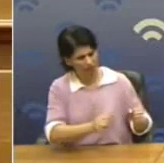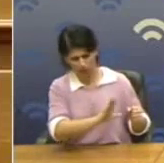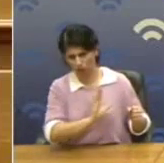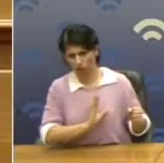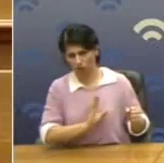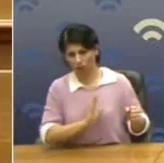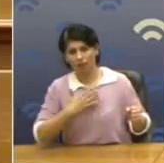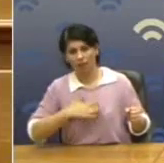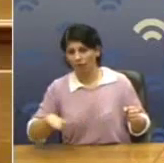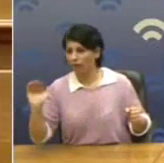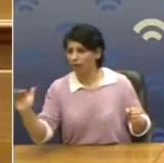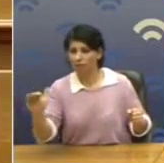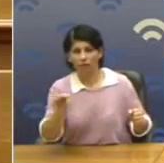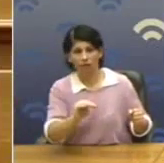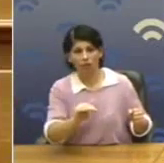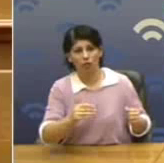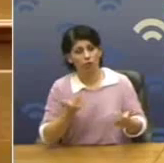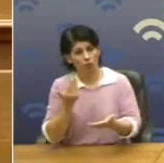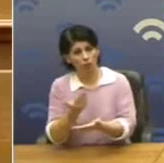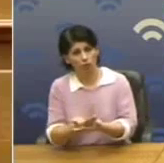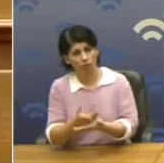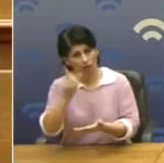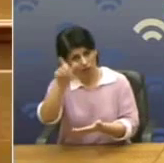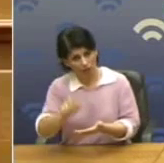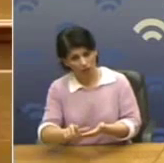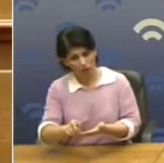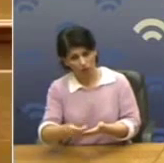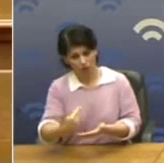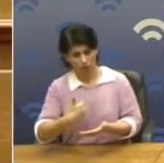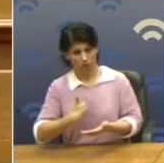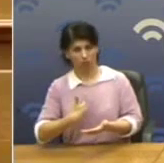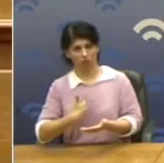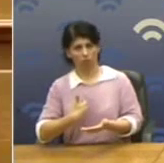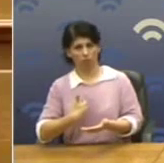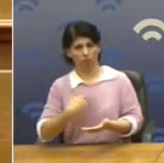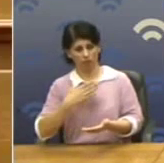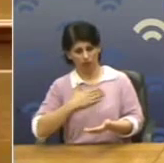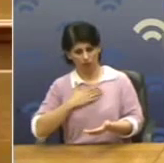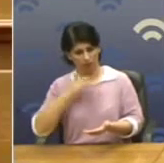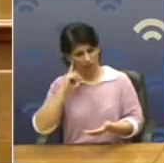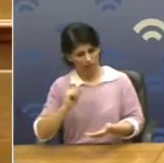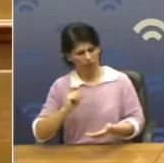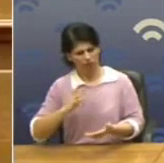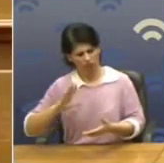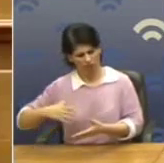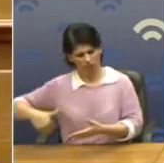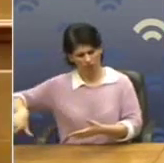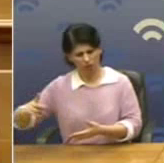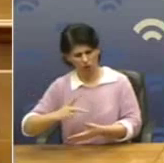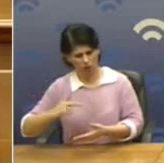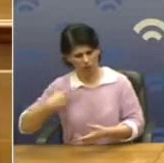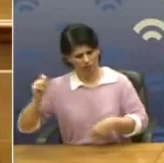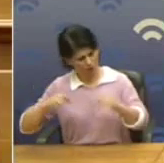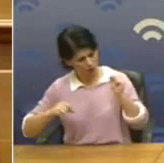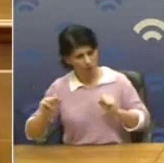Ήθελα όμως να απευθυνθώ και του ζητάω και αυτός να μην απευθυνθεί σε μένα. Ξέρει ο κόσμος ότι διαφωνούμε. Αλλά να απευθυνθεί